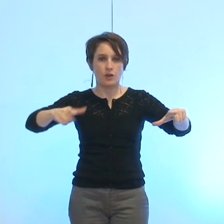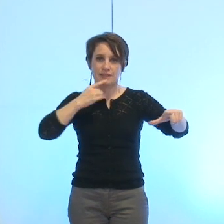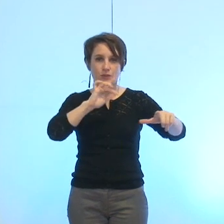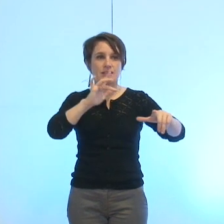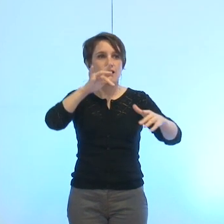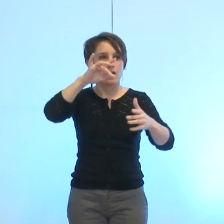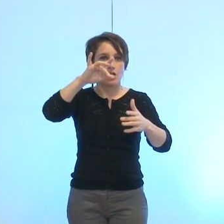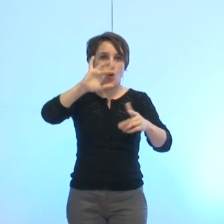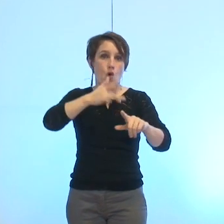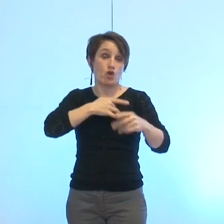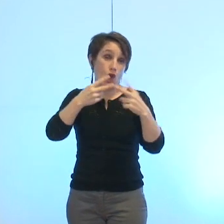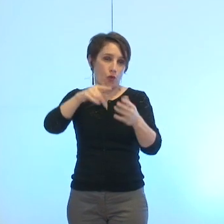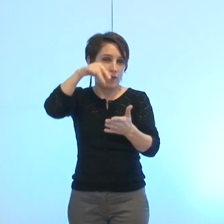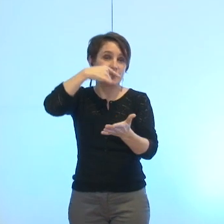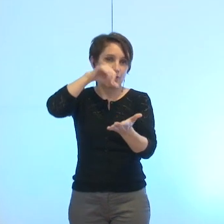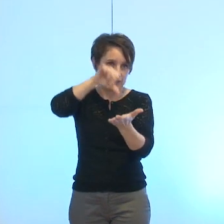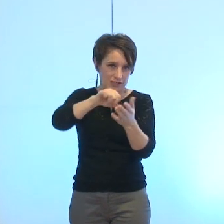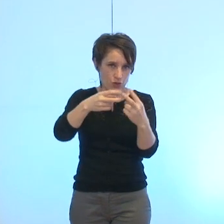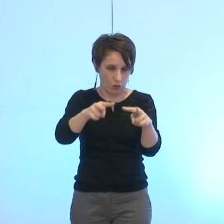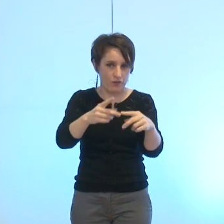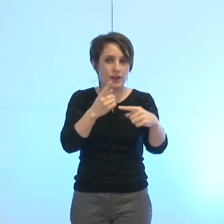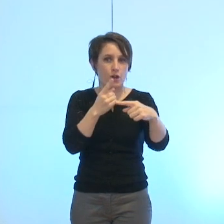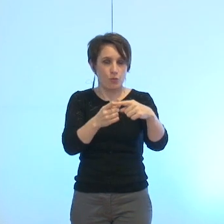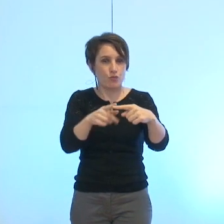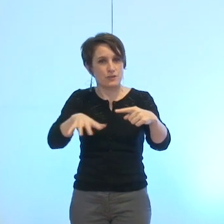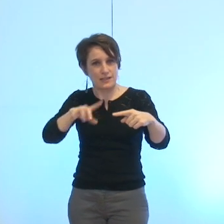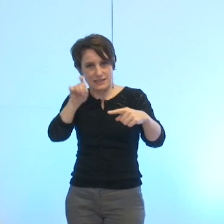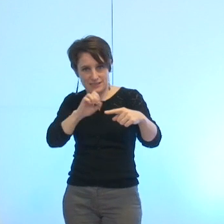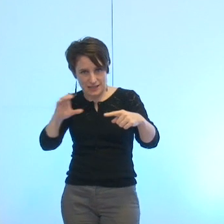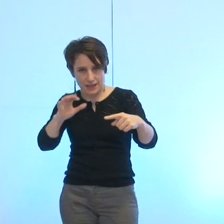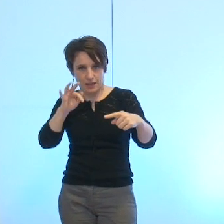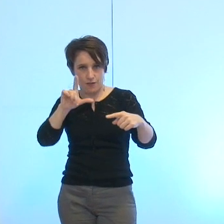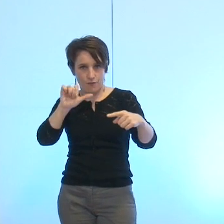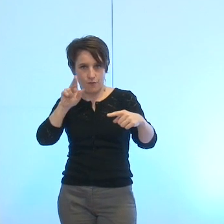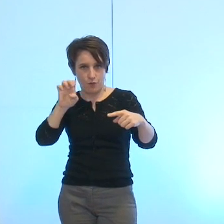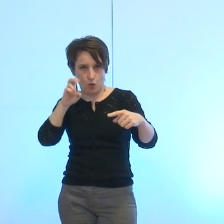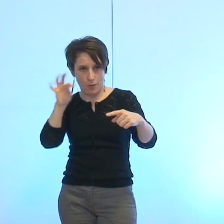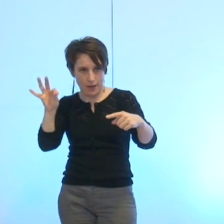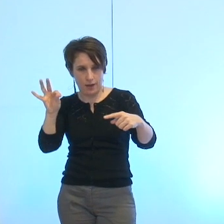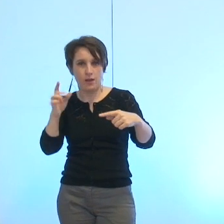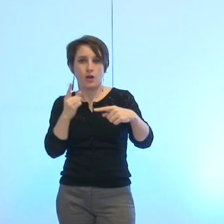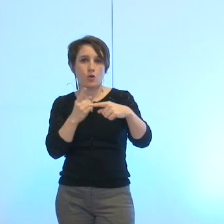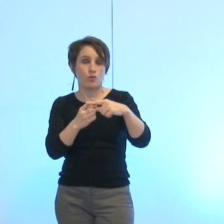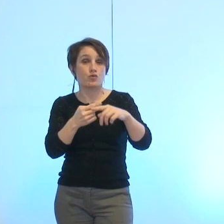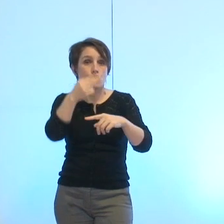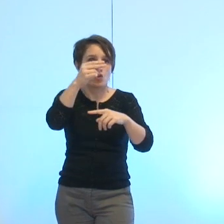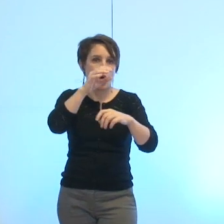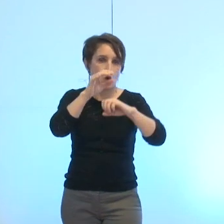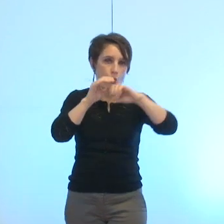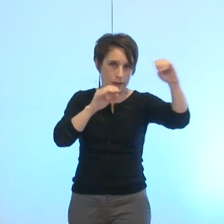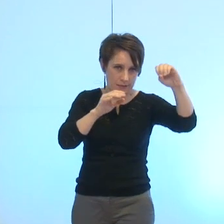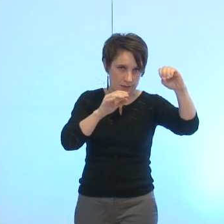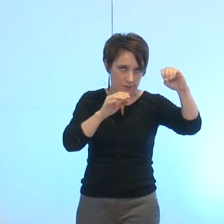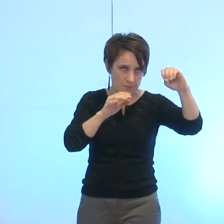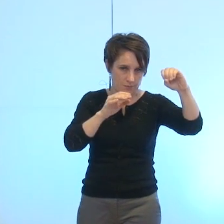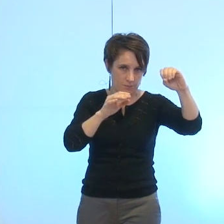d'OP c'est le sens de l'extension sur la zacfobert et sur la partie nord-ouest donc ça c'est le premier point de